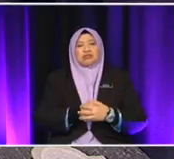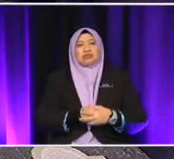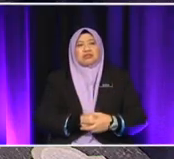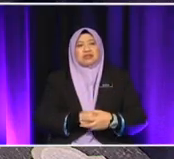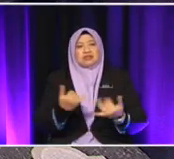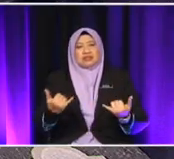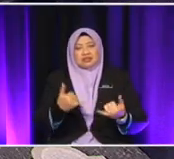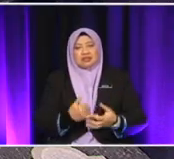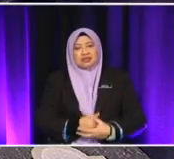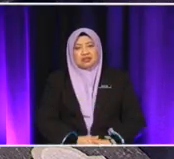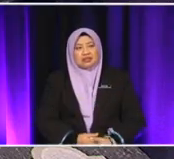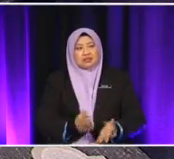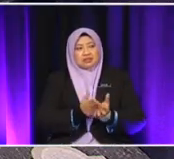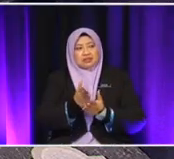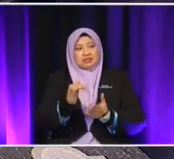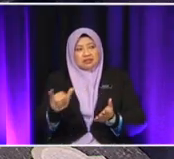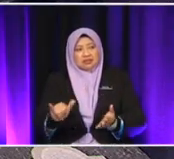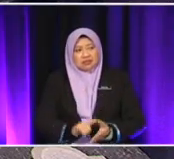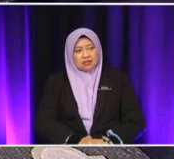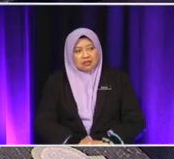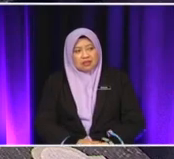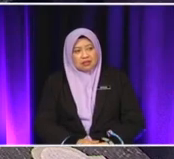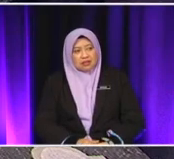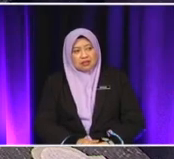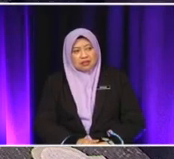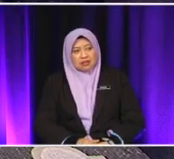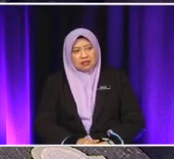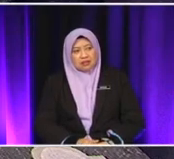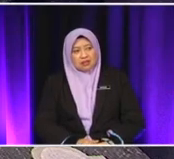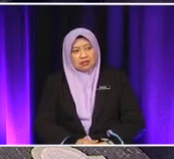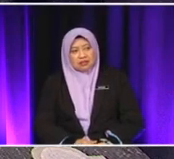Oke seterusnya ada lagi soalnya